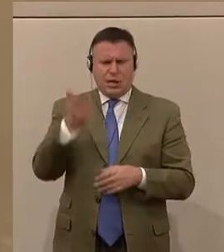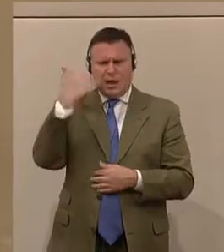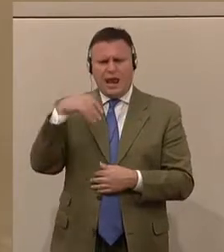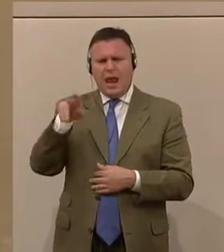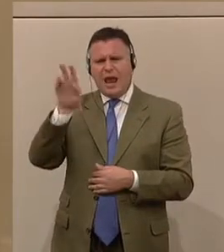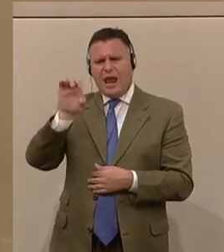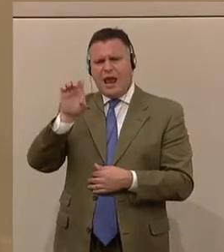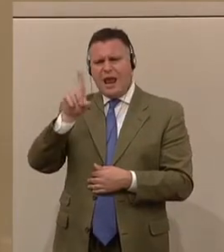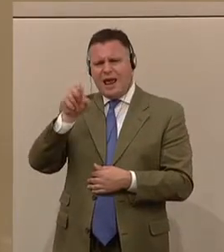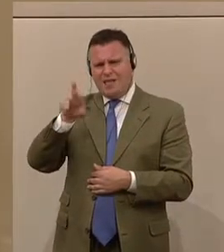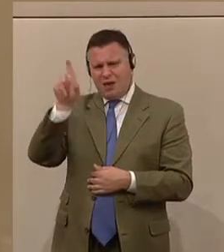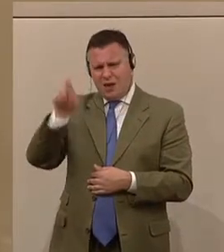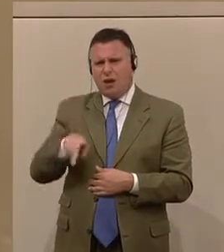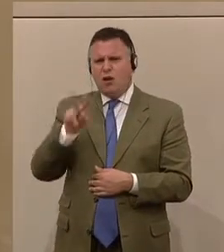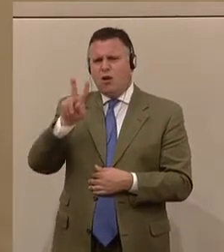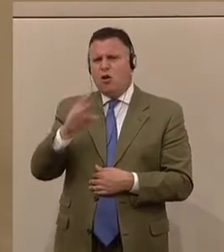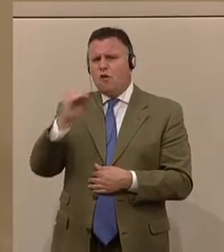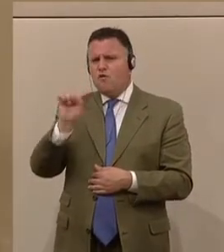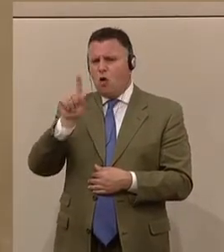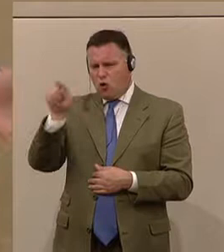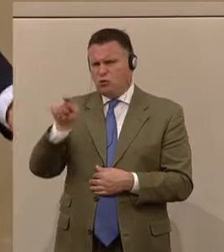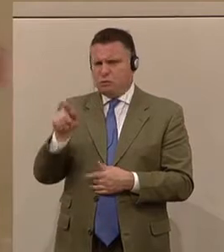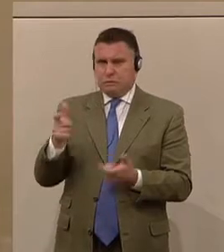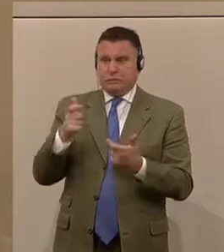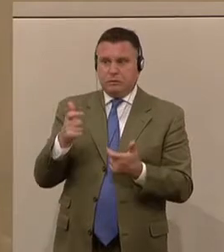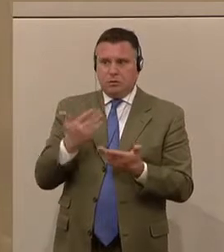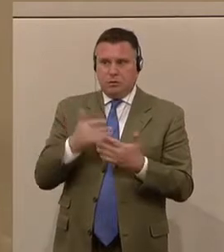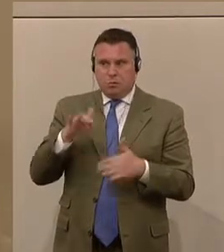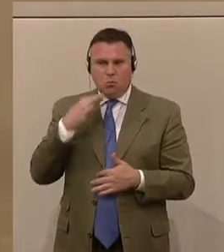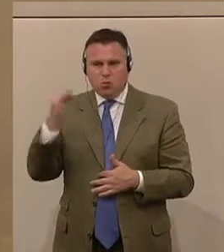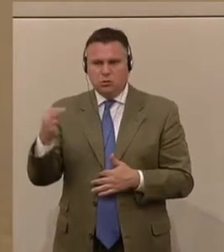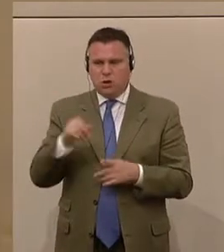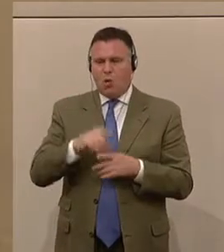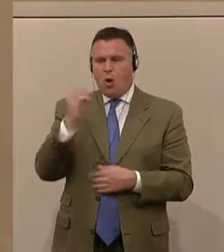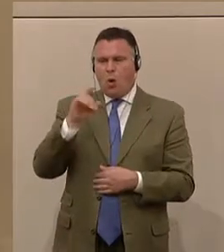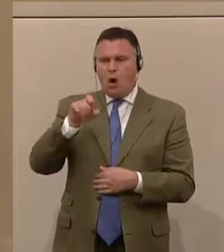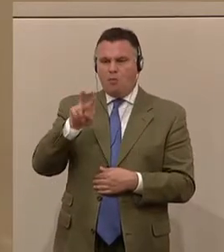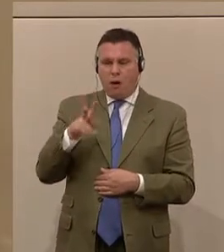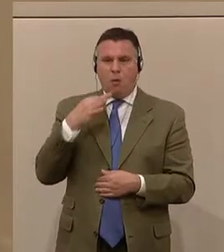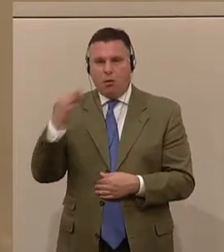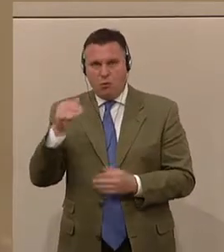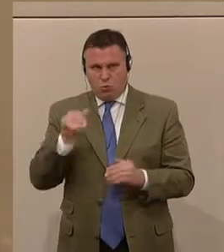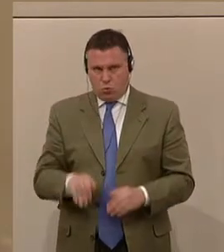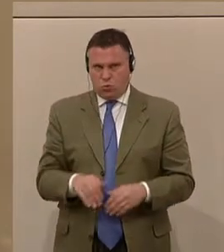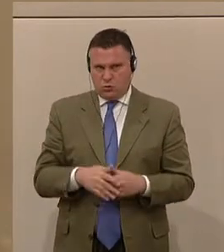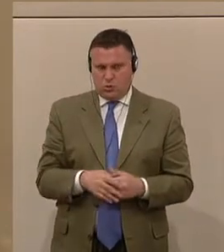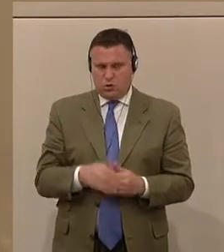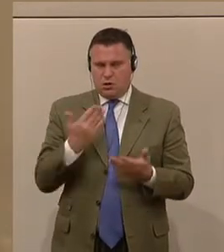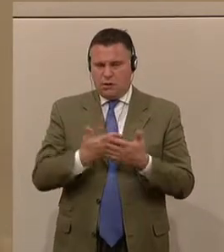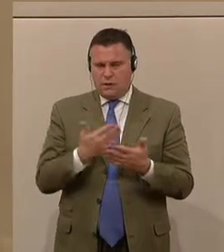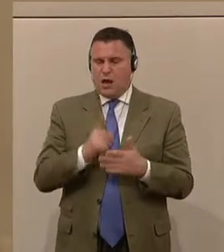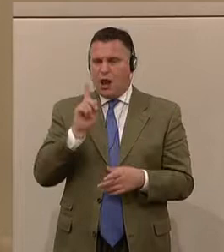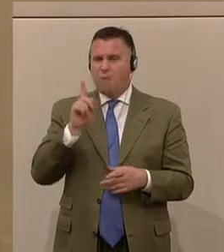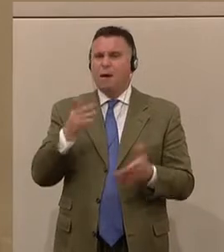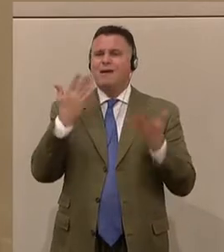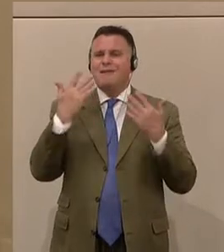Eder von der Voestalpine im Weg, da steht Ihnen wahrscheinlich auch die OMV im Weg. Aber so werden Sie in der Frage